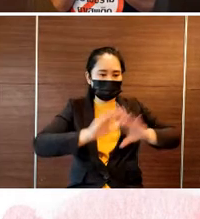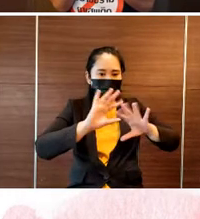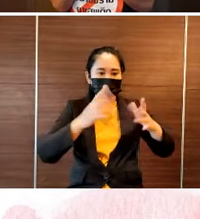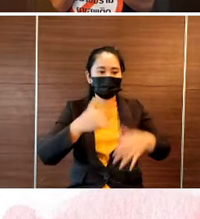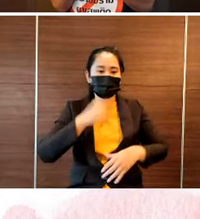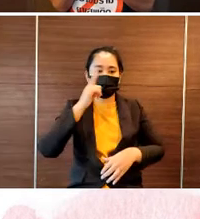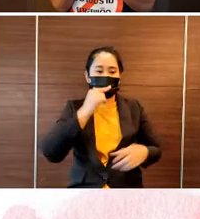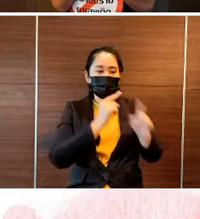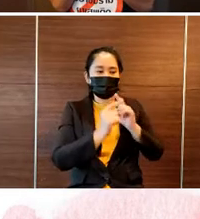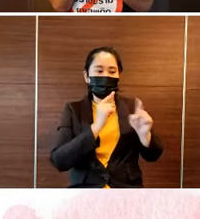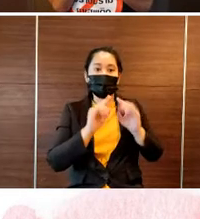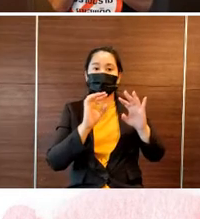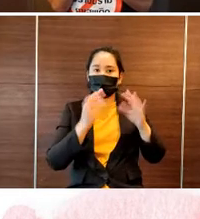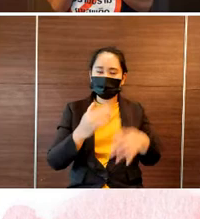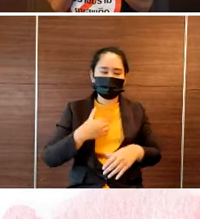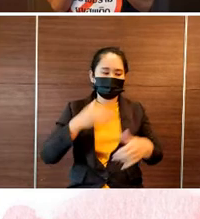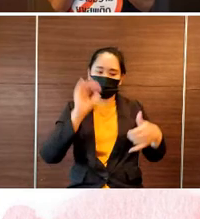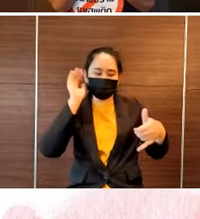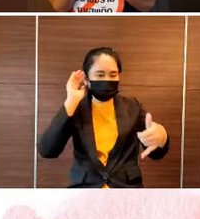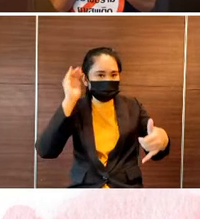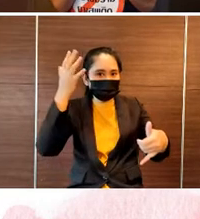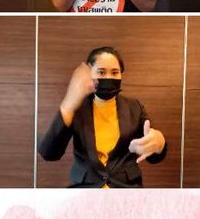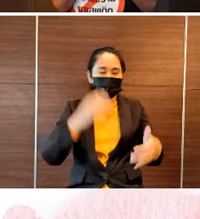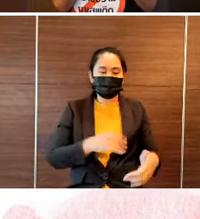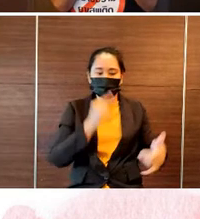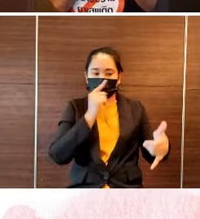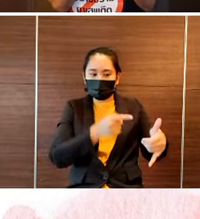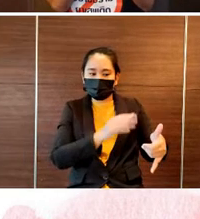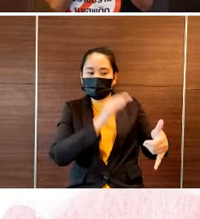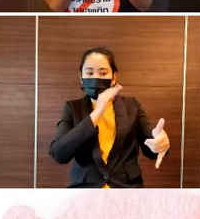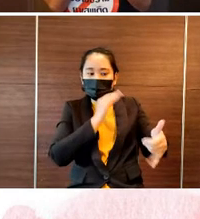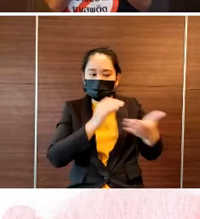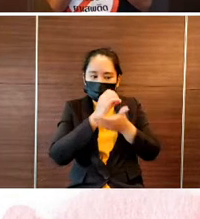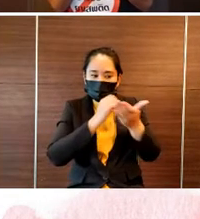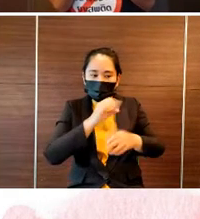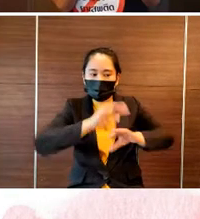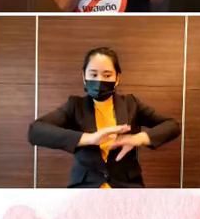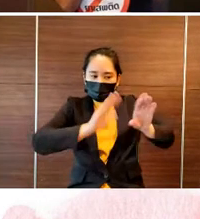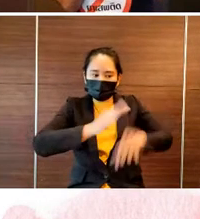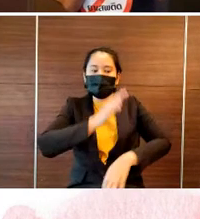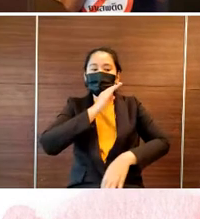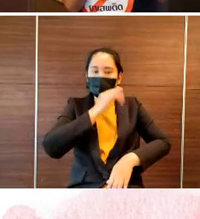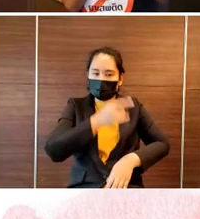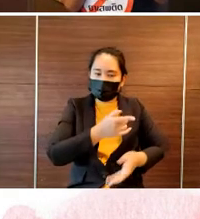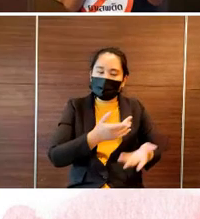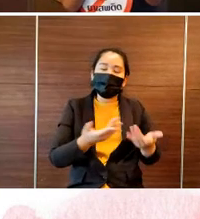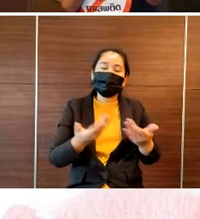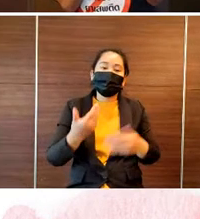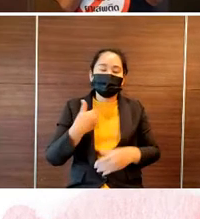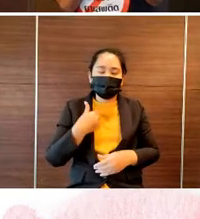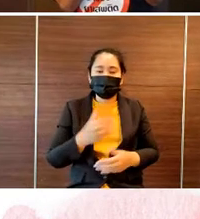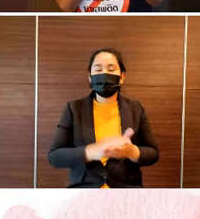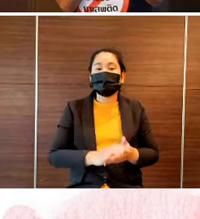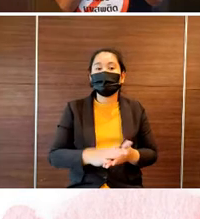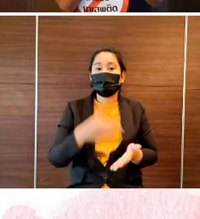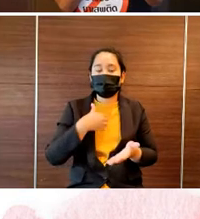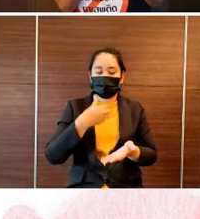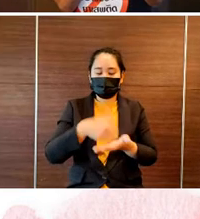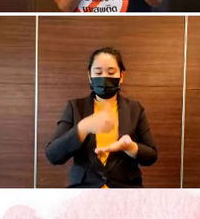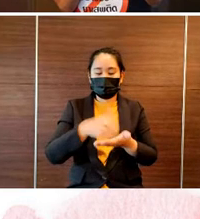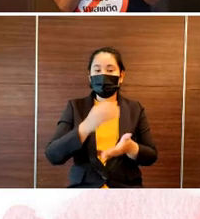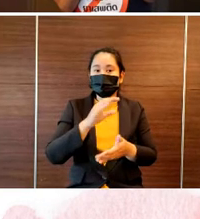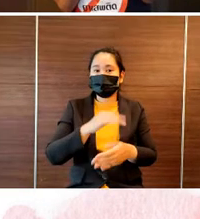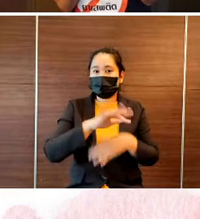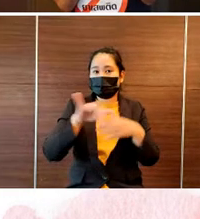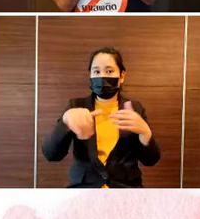ไม่คุยกับเราไม่สนใจไม่เชื่อใจผมชอบหาว่าผมโกหกนะคะสิ่งที่น่าสนใจในที่จ๋าบอกไปนะคะถ้าเราดูทั้ง